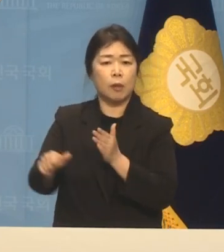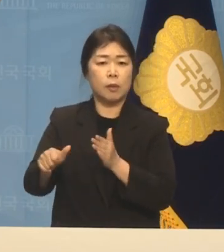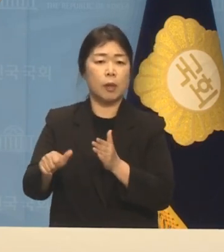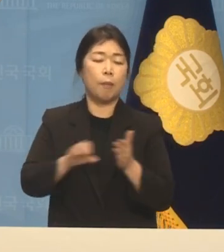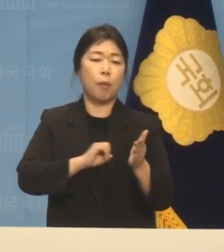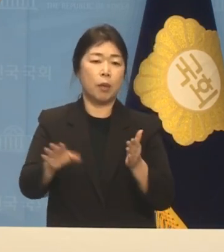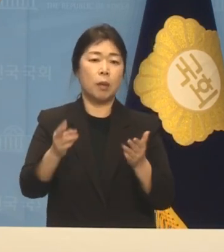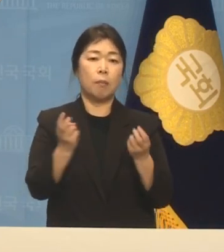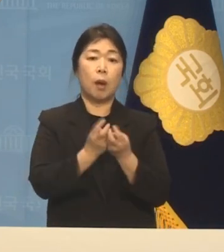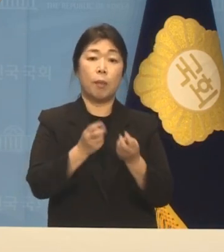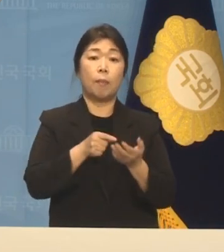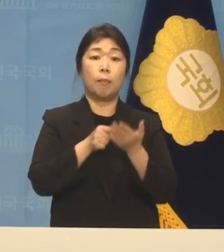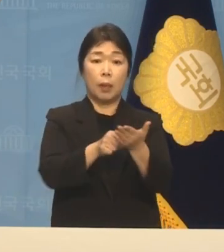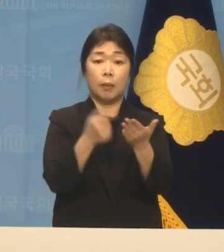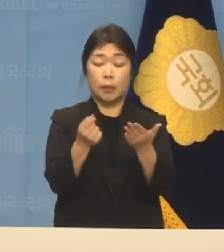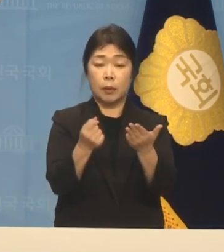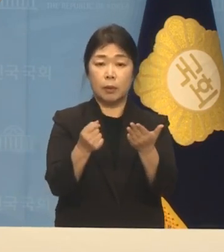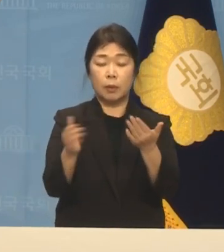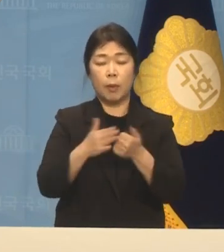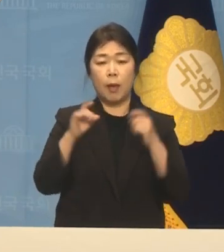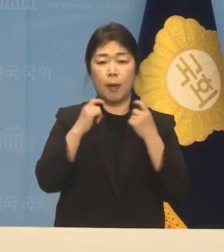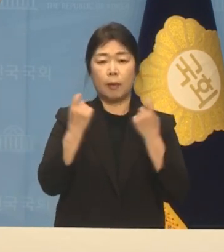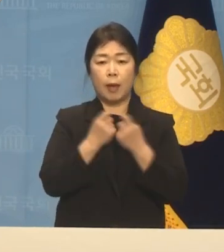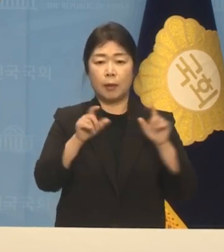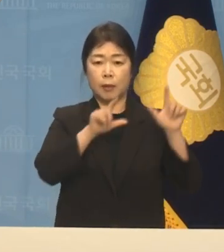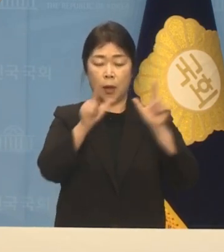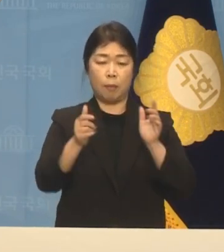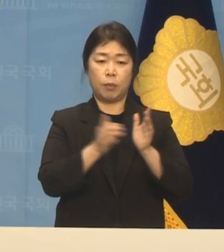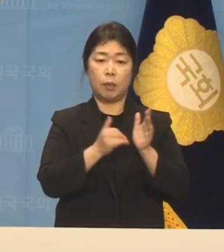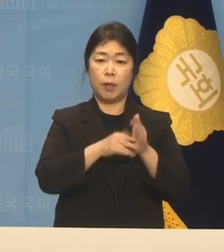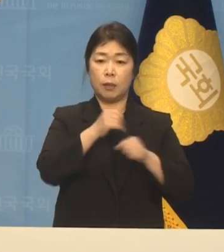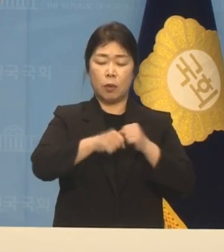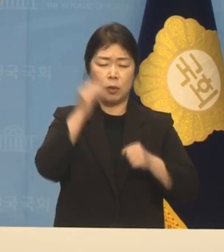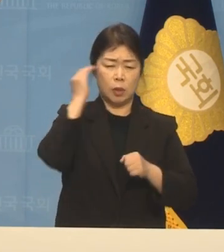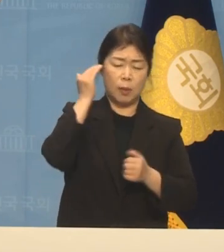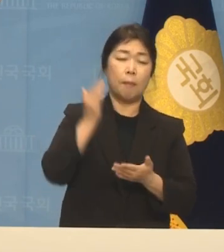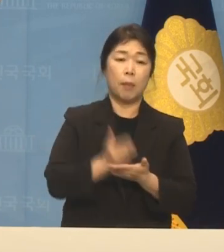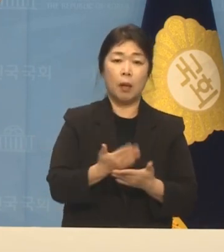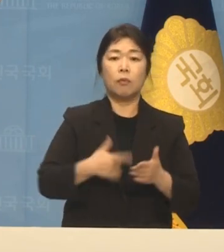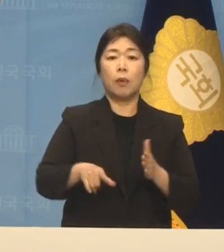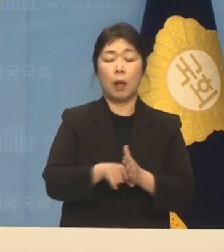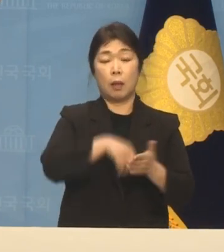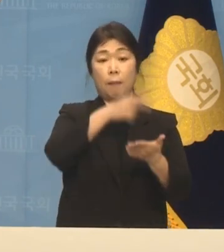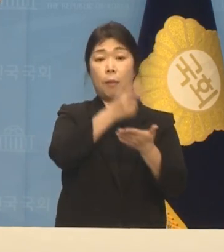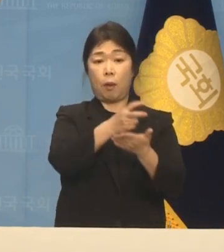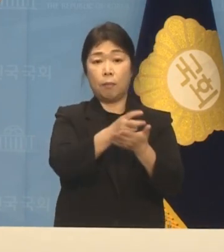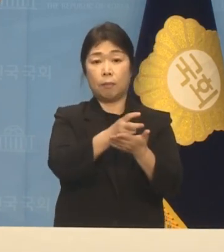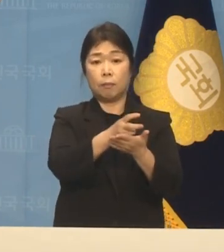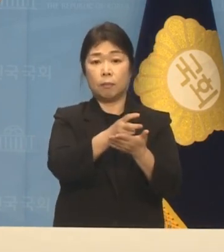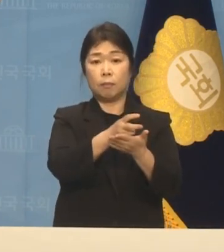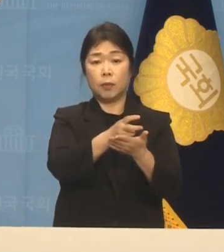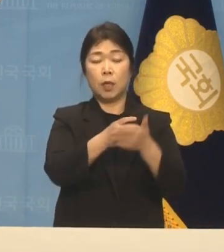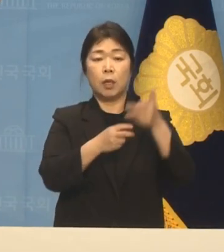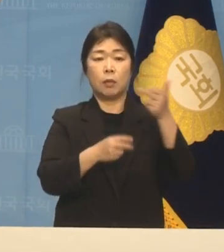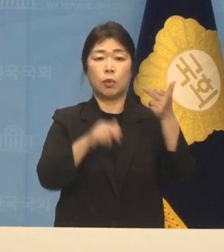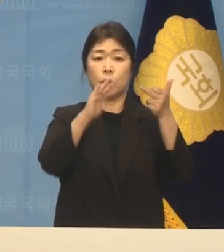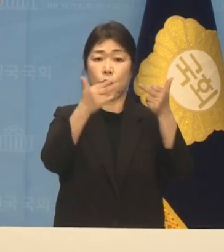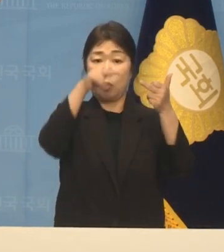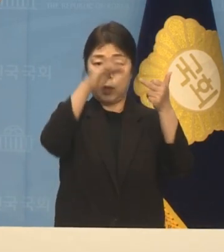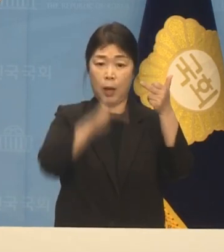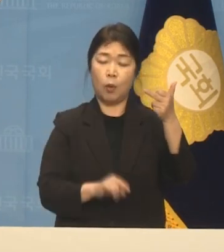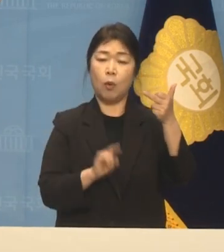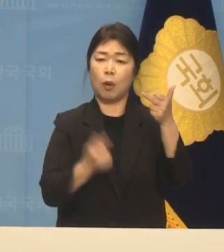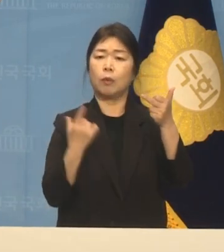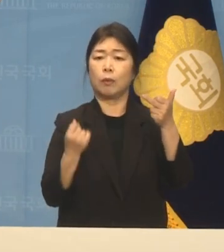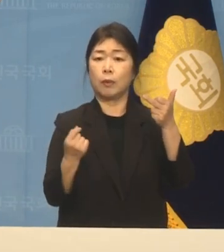제한해서 모든 국민은 사생활의 비밀과 자유를 침해받지 않는다라고 하는 헌법 제17조의